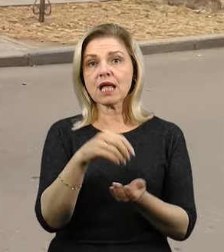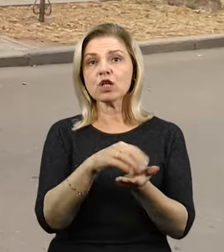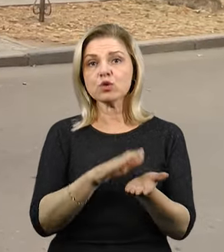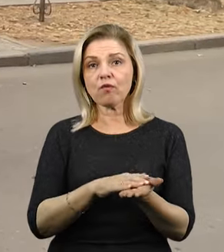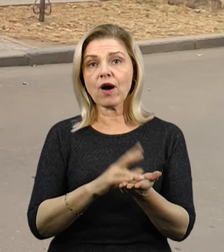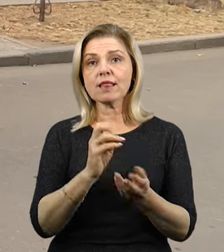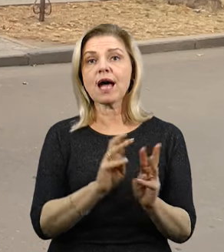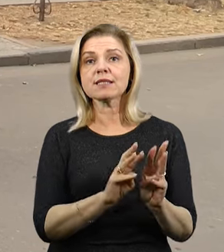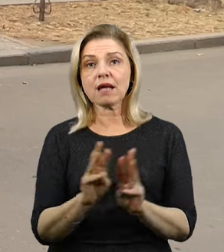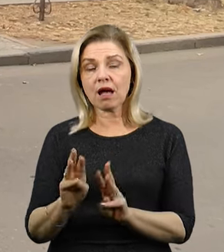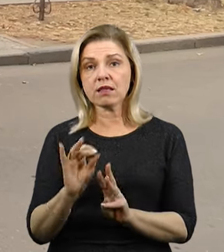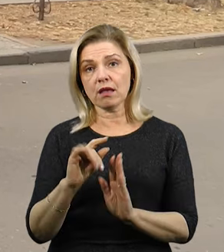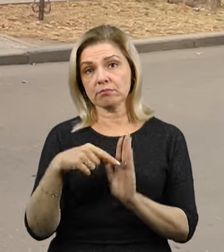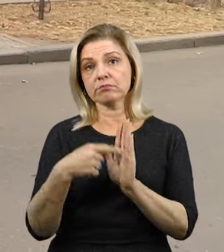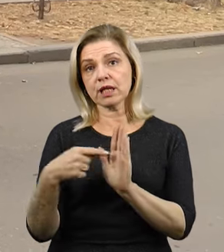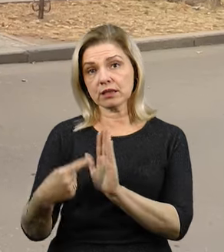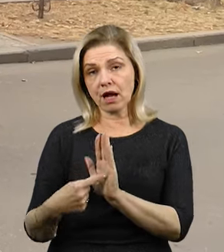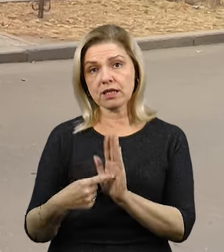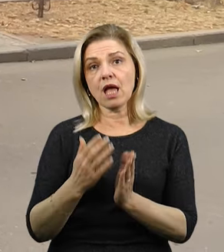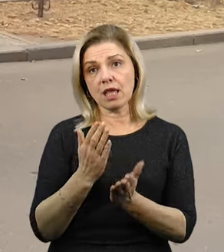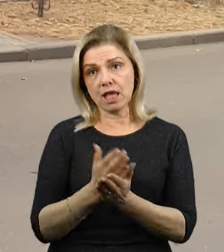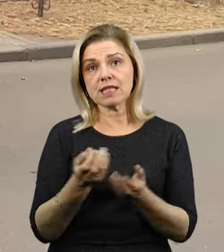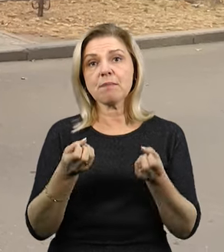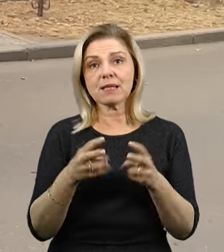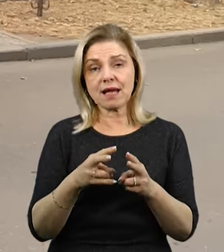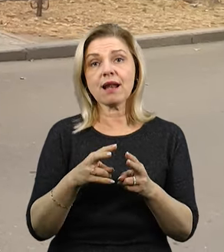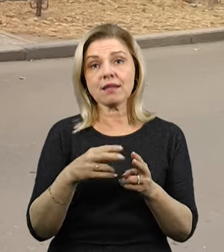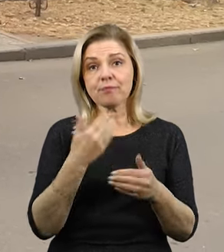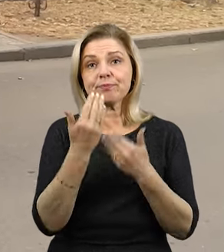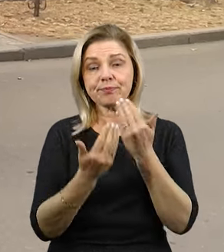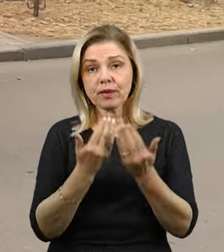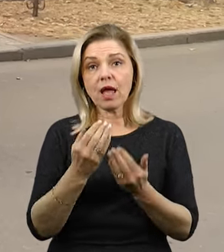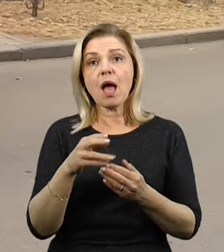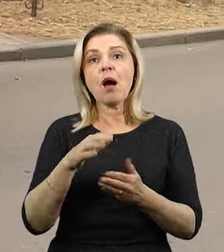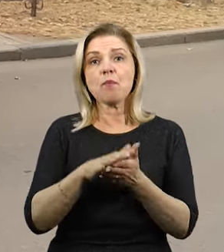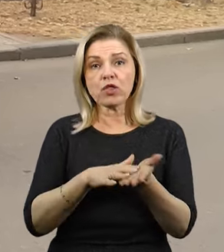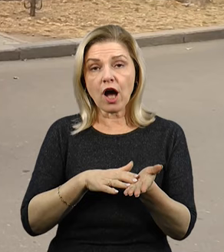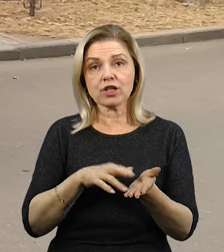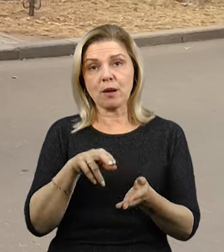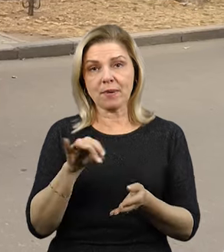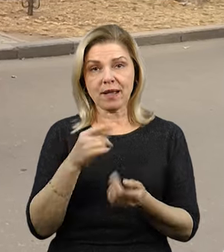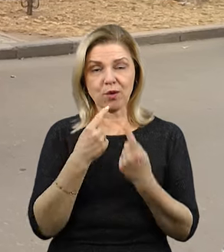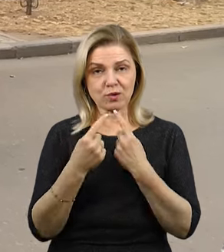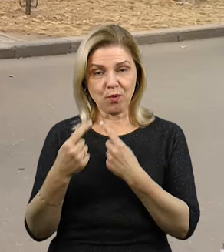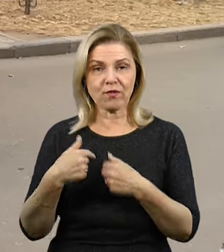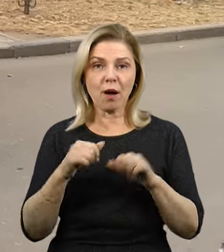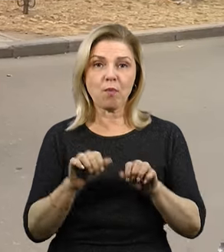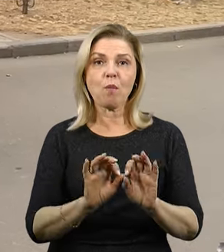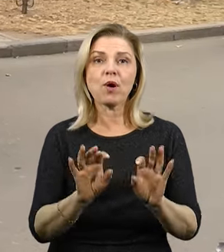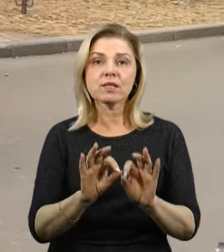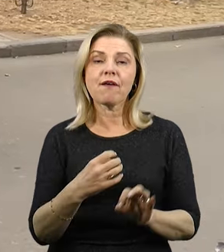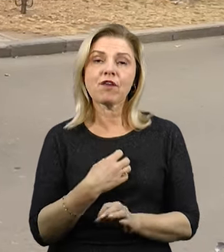на сайті пройти деякі питання там є опитувальник спеціальний в подальшому при короткій розмові я зможу їм пояснити певну